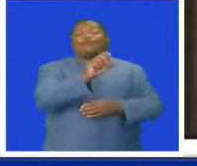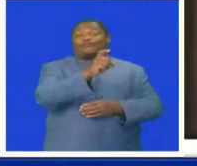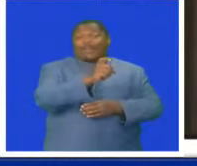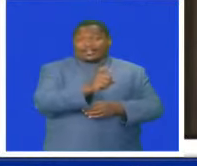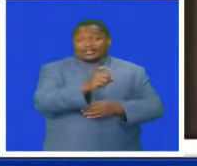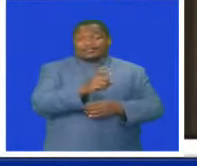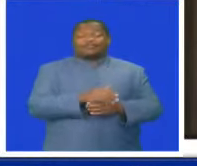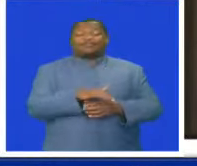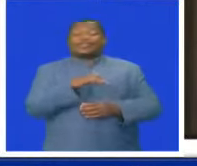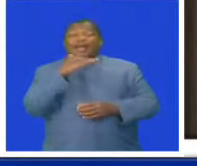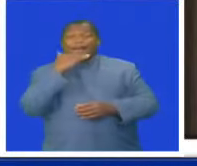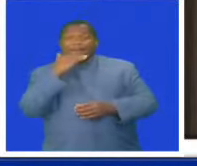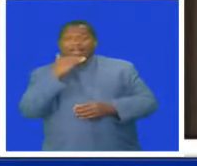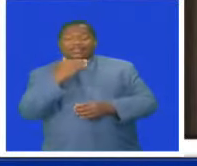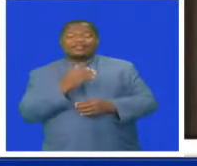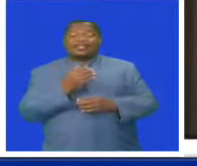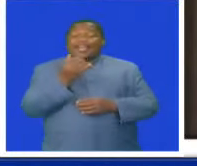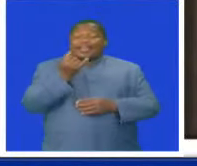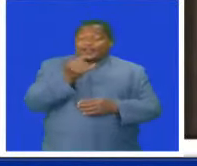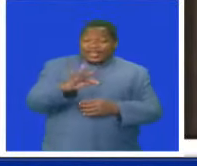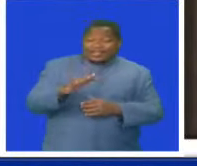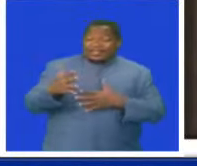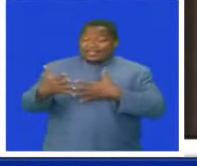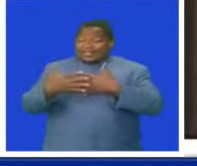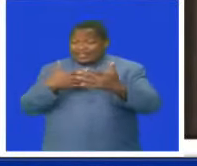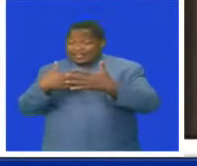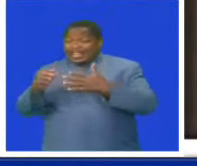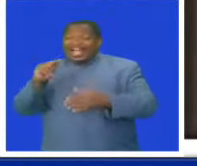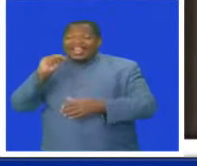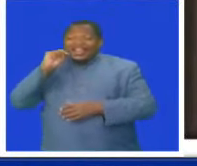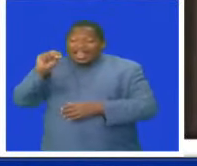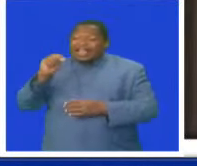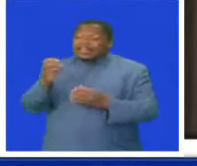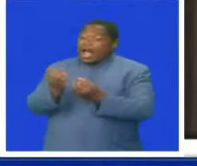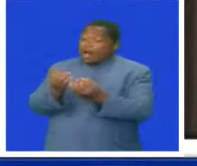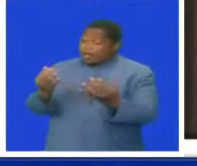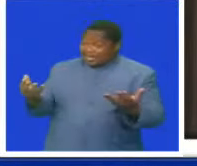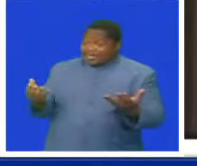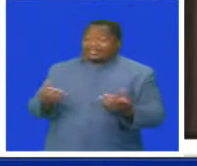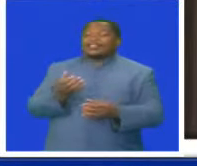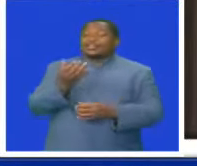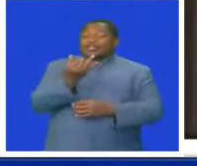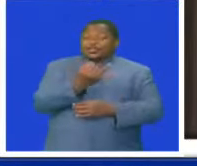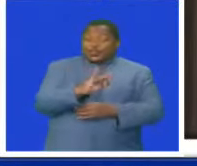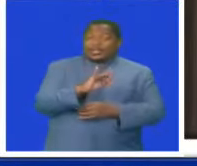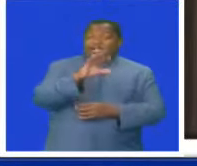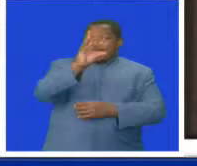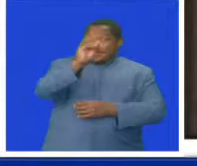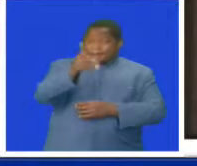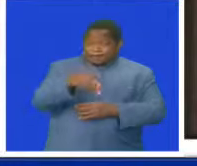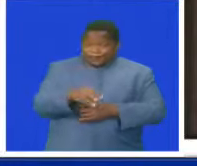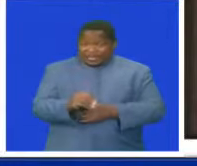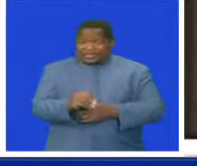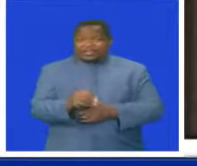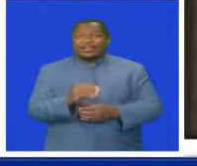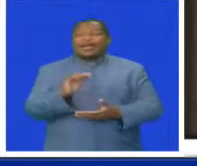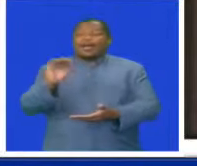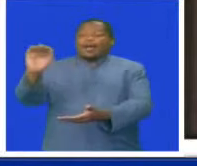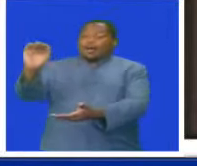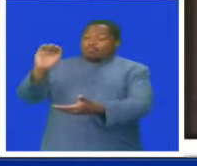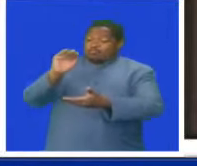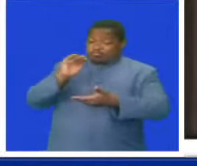20% when needed. Kusho ukuthi ama vaccines esitawa accessa through lo Covax ataba ngu 20 ata coverage